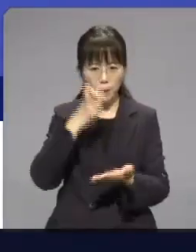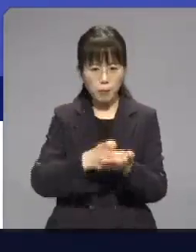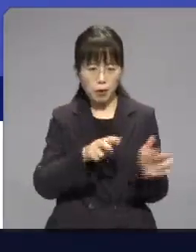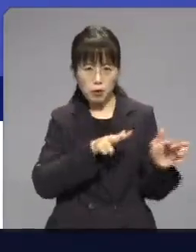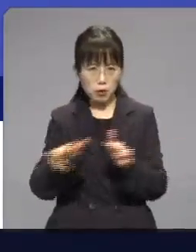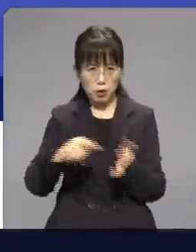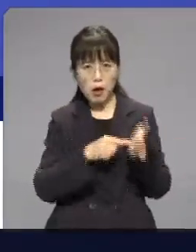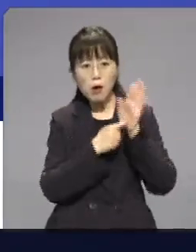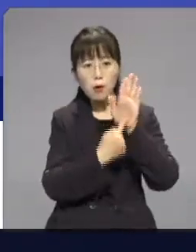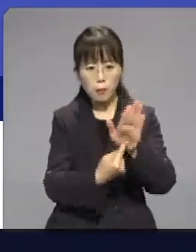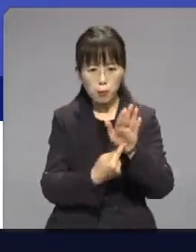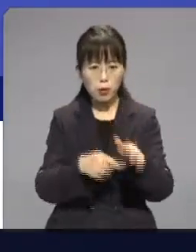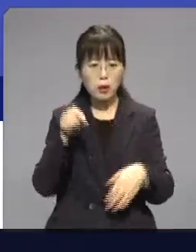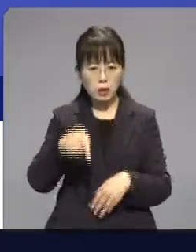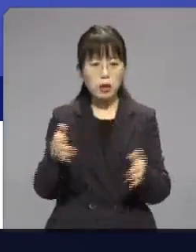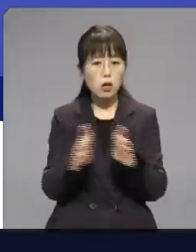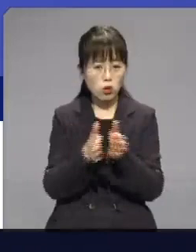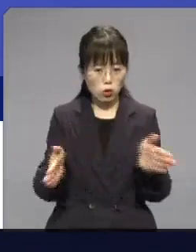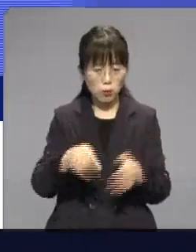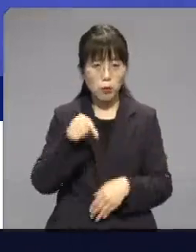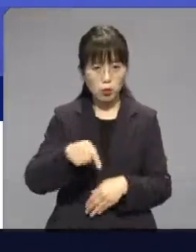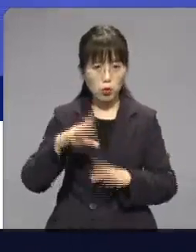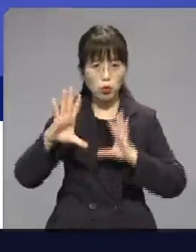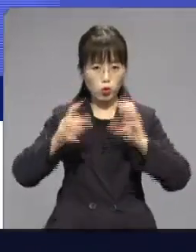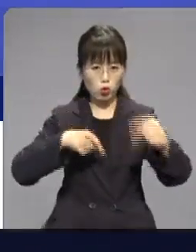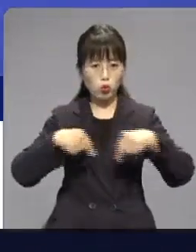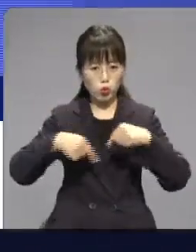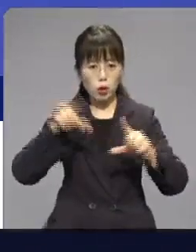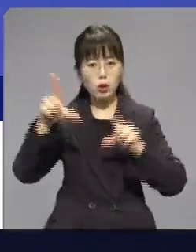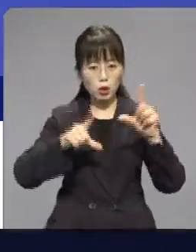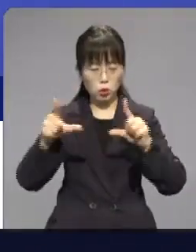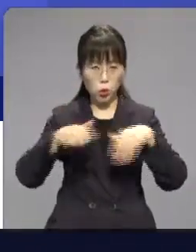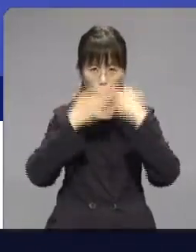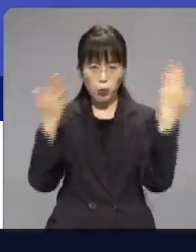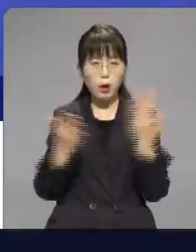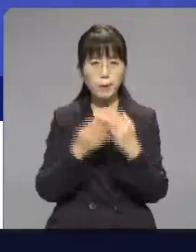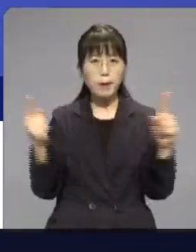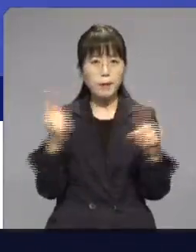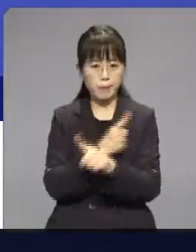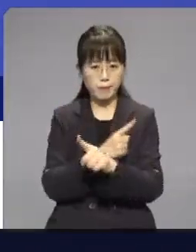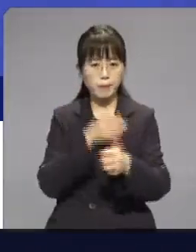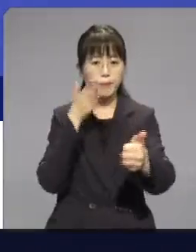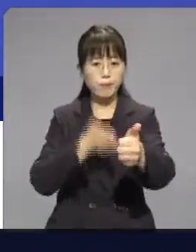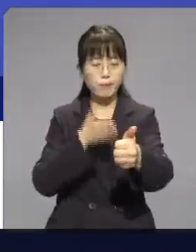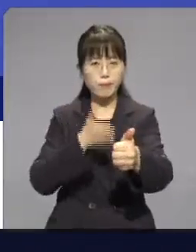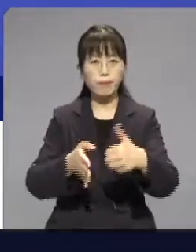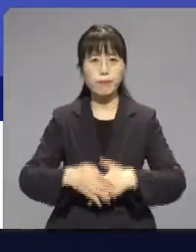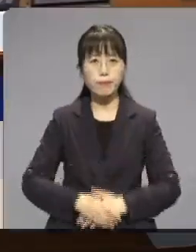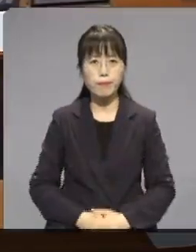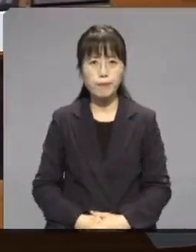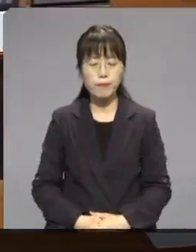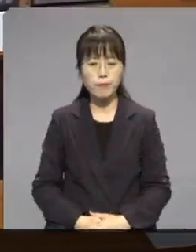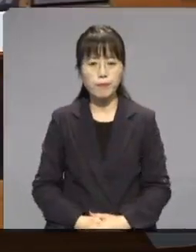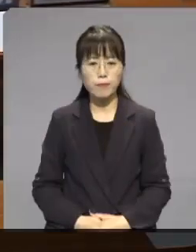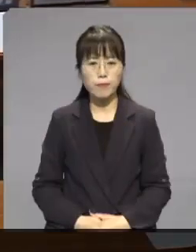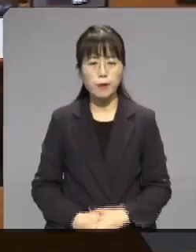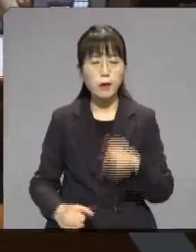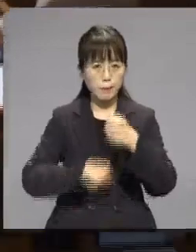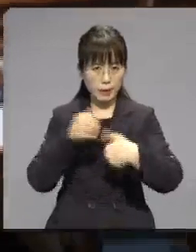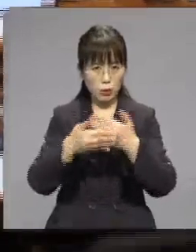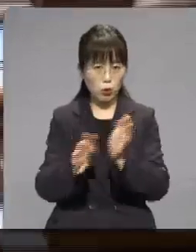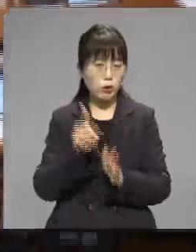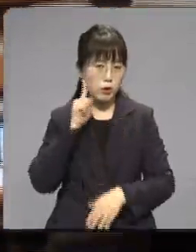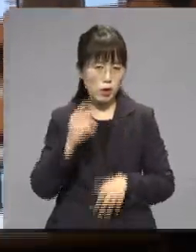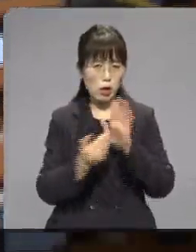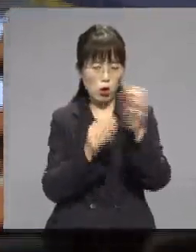즉각 공포하고 이를 출발점으로 국정기조를 전면 전환하기 바랍니다. 민주당은